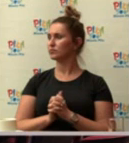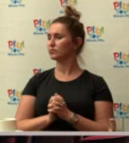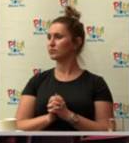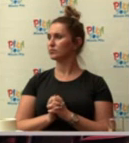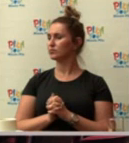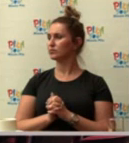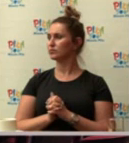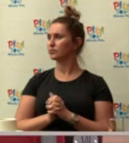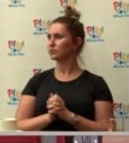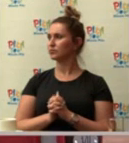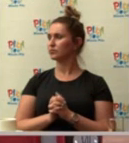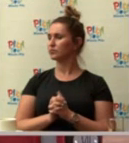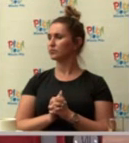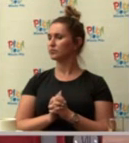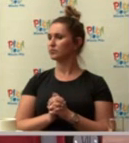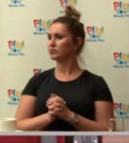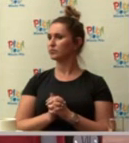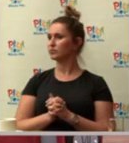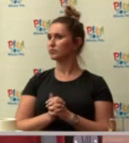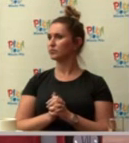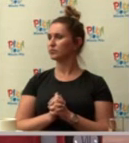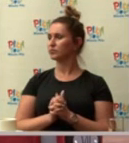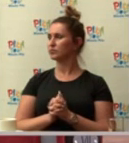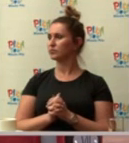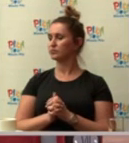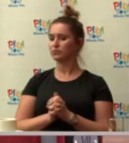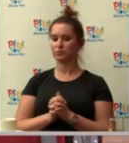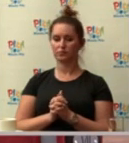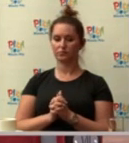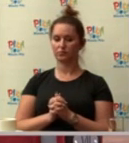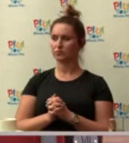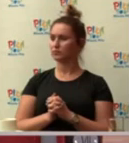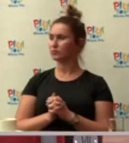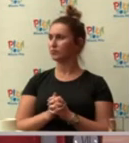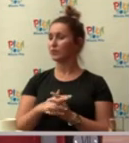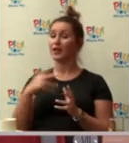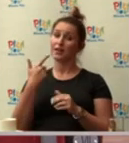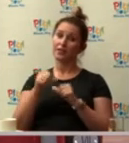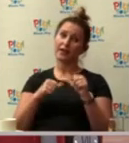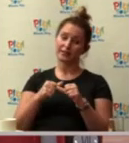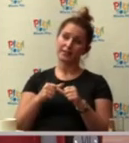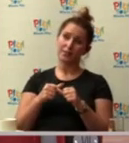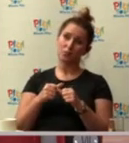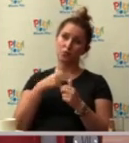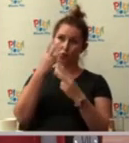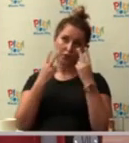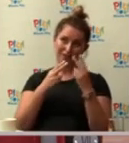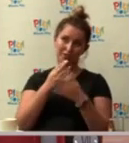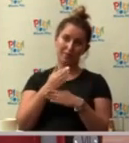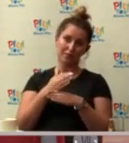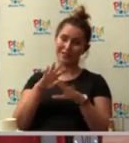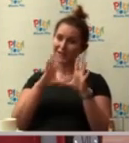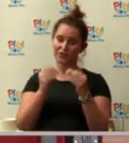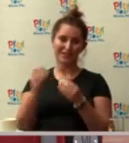Kiedyś była taka akcja, robiliśmy chyba z 2 lata temu, żeby to pozabierać. Nie wiem, na jakim teraz etapie, tym się